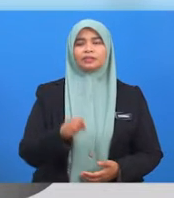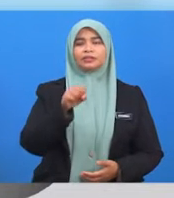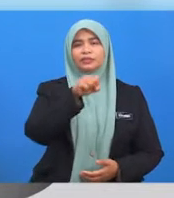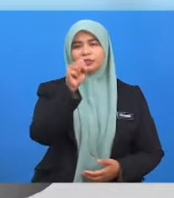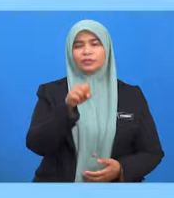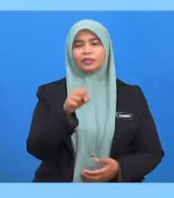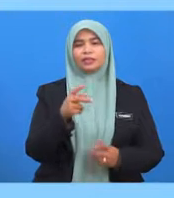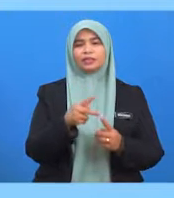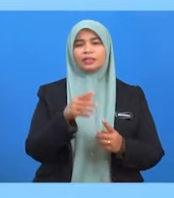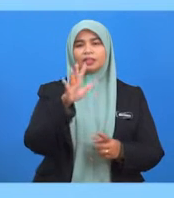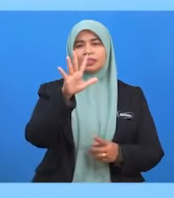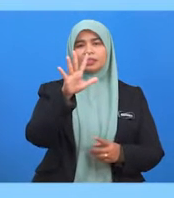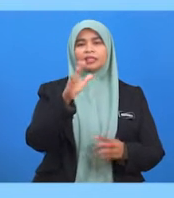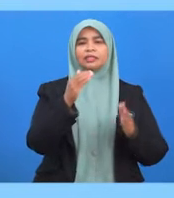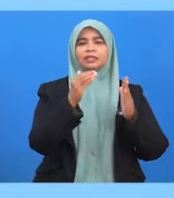Soalan yang kelima,